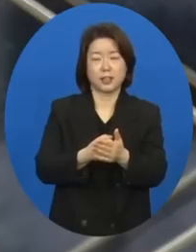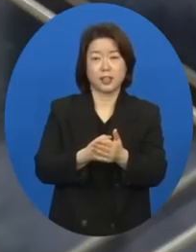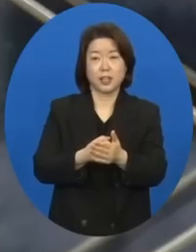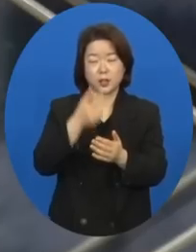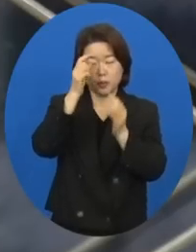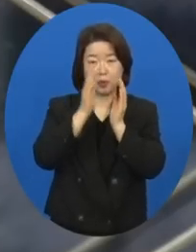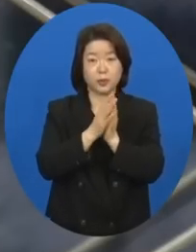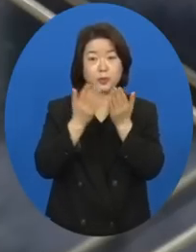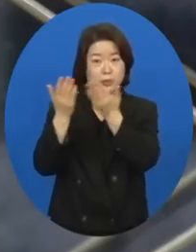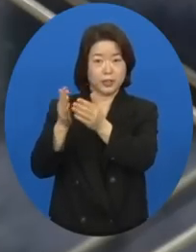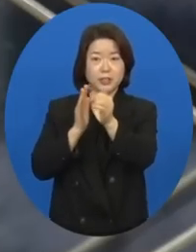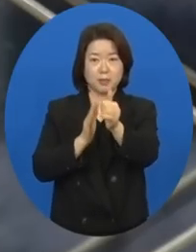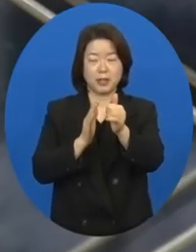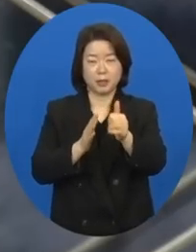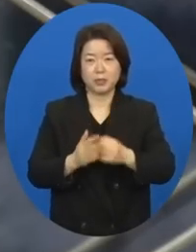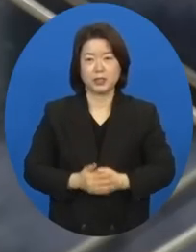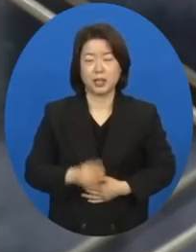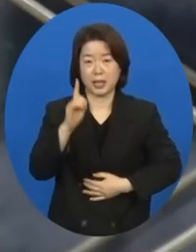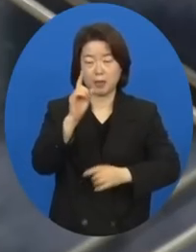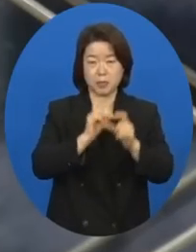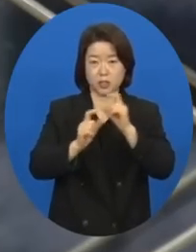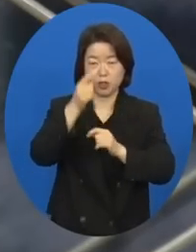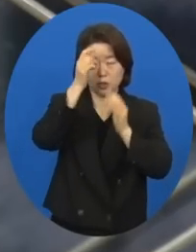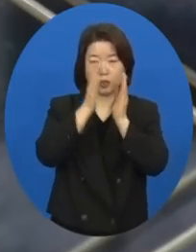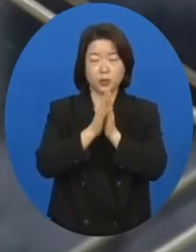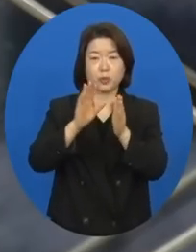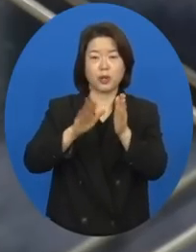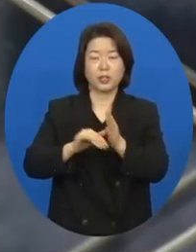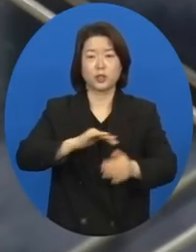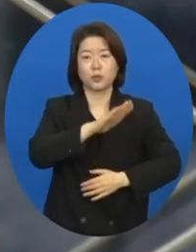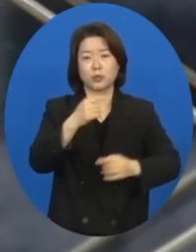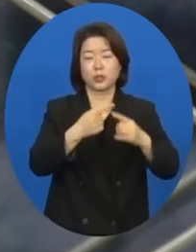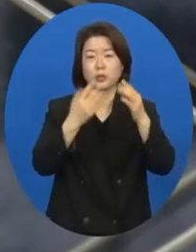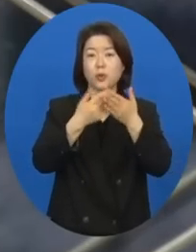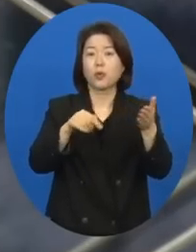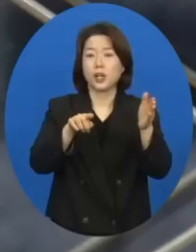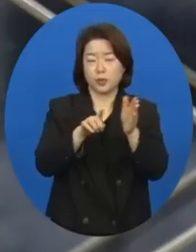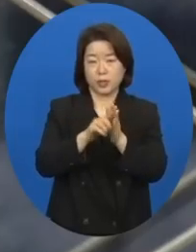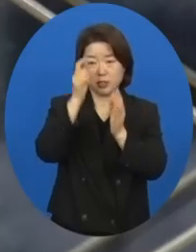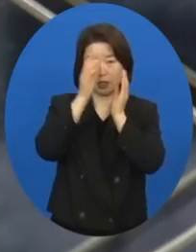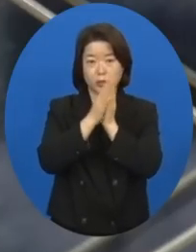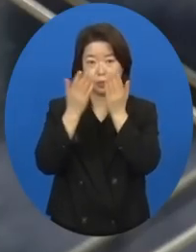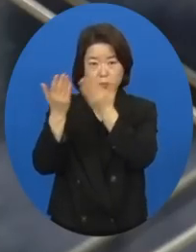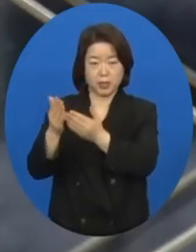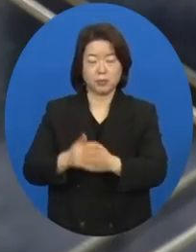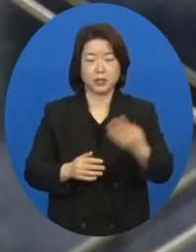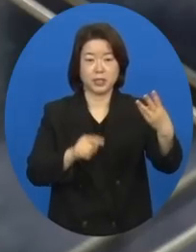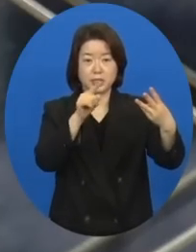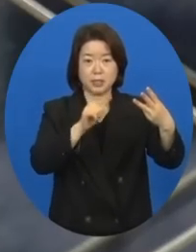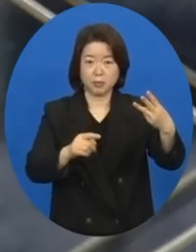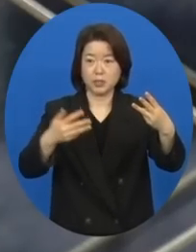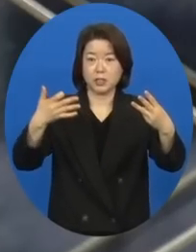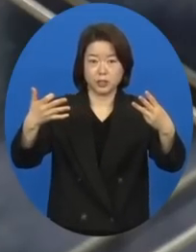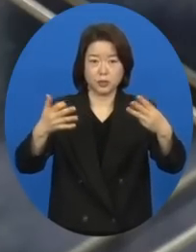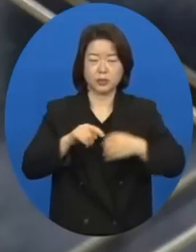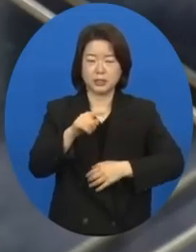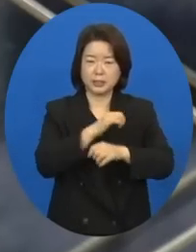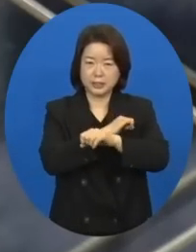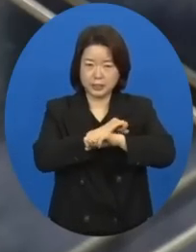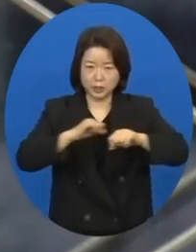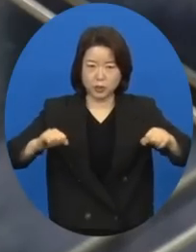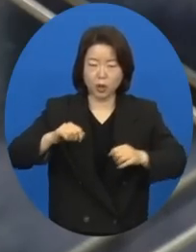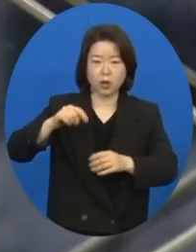기도하시기를 바랍니다. 한 번 더 기도할 때 우리 교회를 위해서 함께 기도합시다. 19절 말씀입니다. 그 너비와